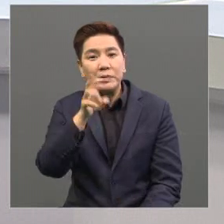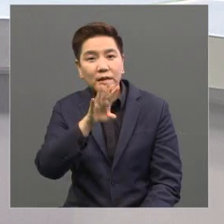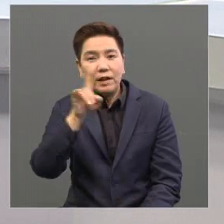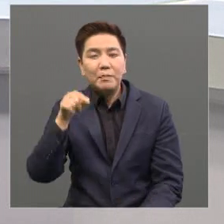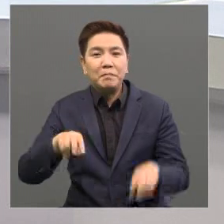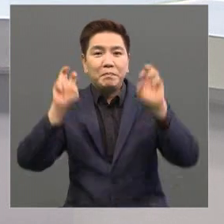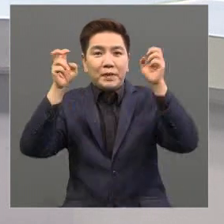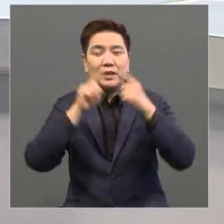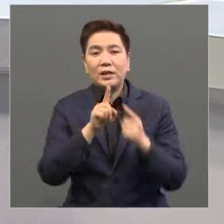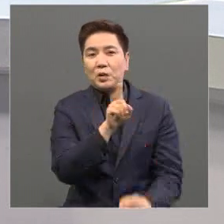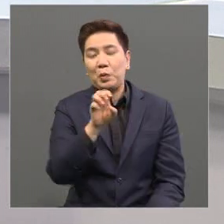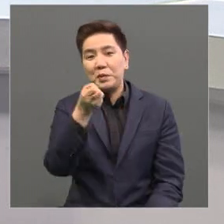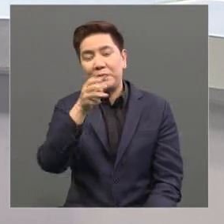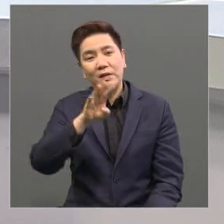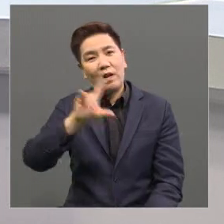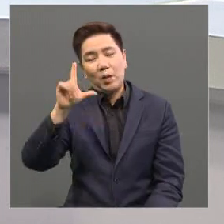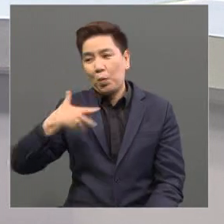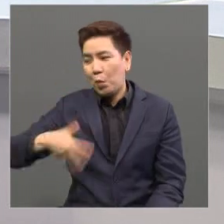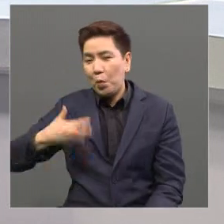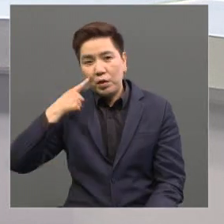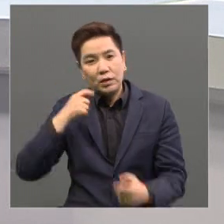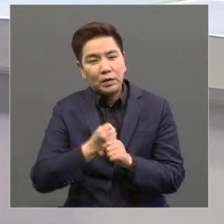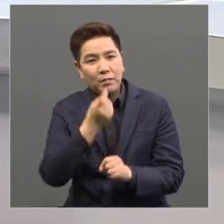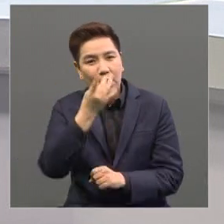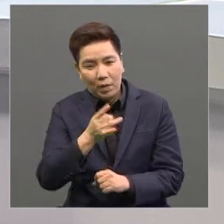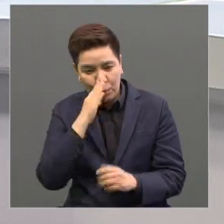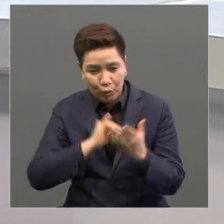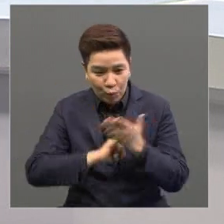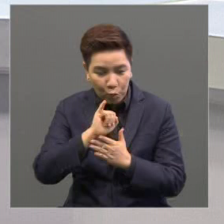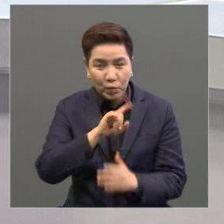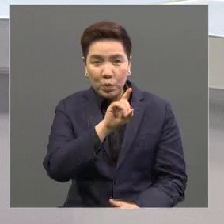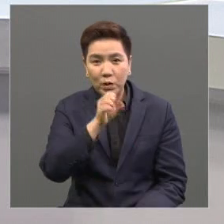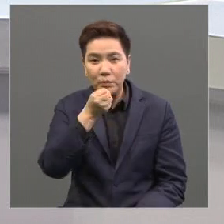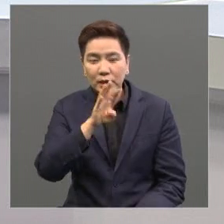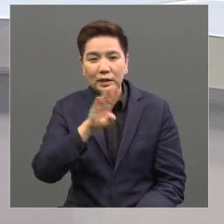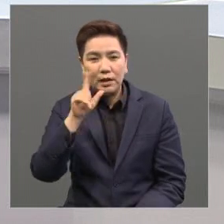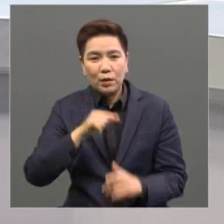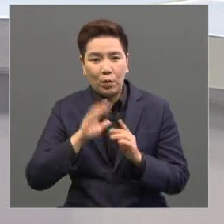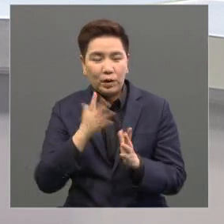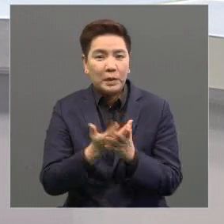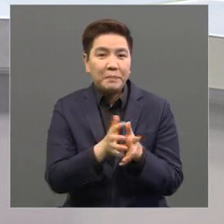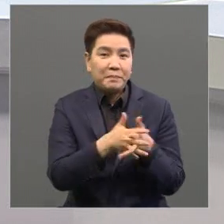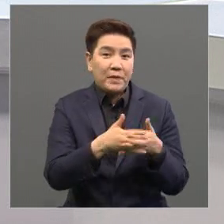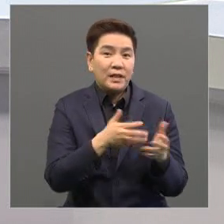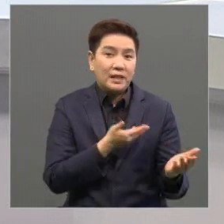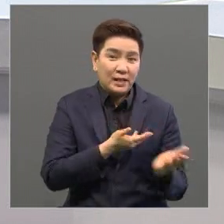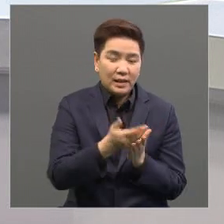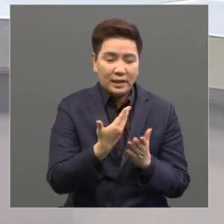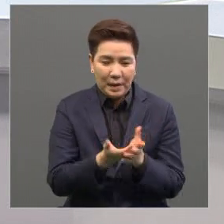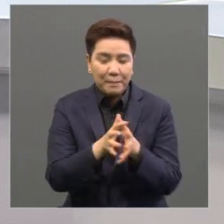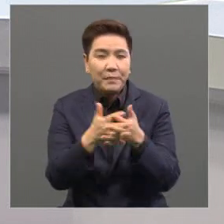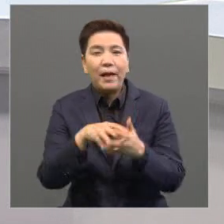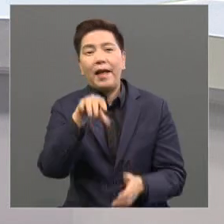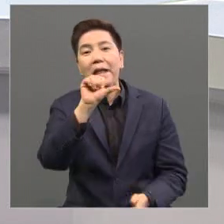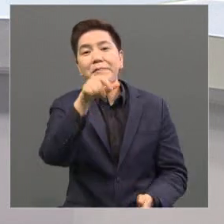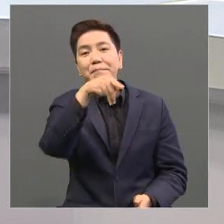พูดประเด็นมากกว่า 114ล้านทำอะไรดีเนี่ยถูก 114ล้านแบบนี้คือเป๋าตังค์เนี่ย